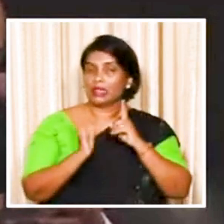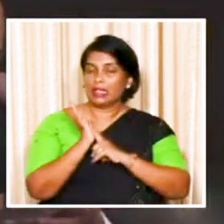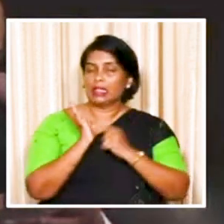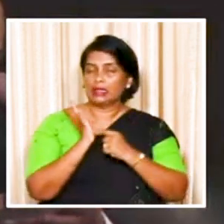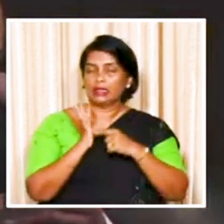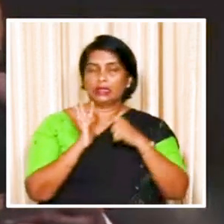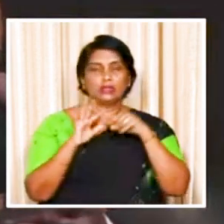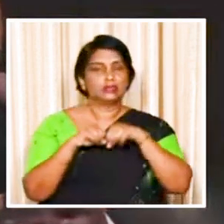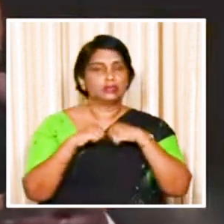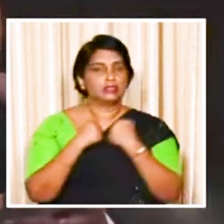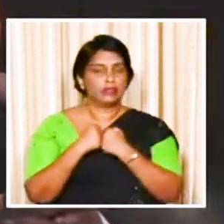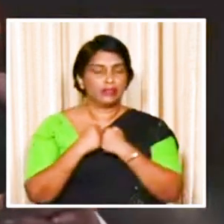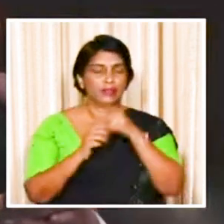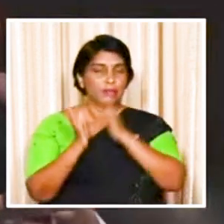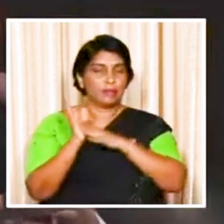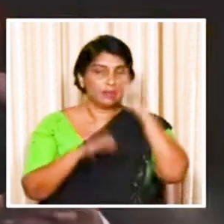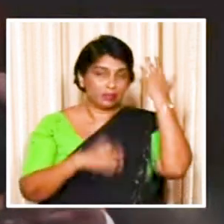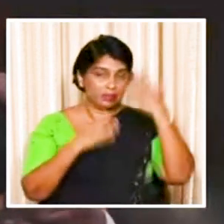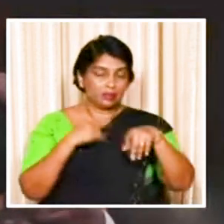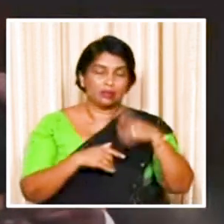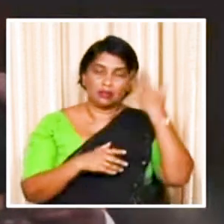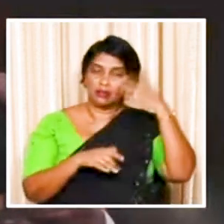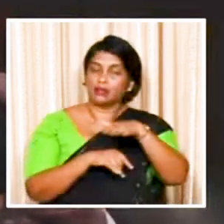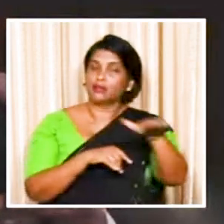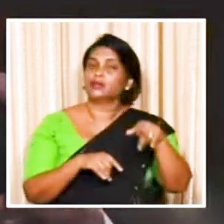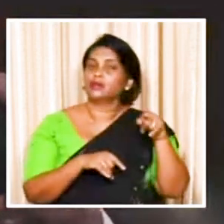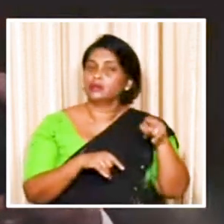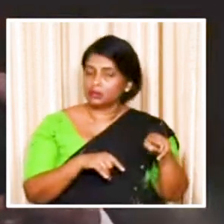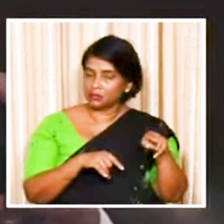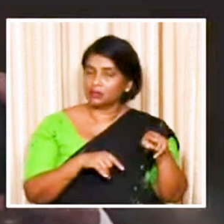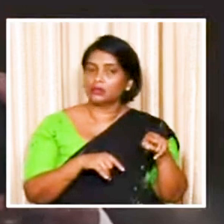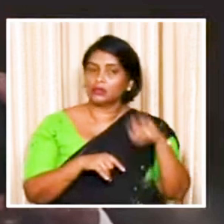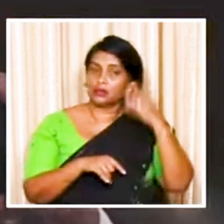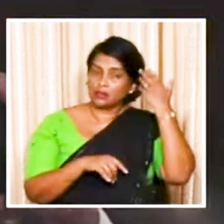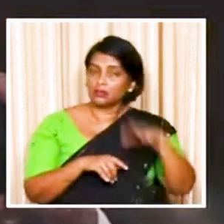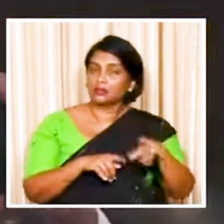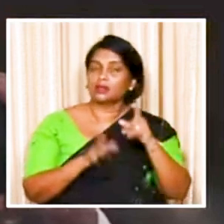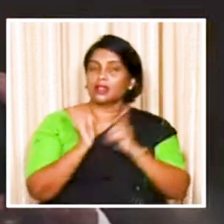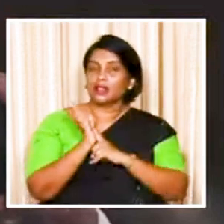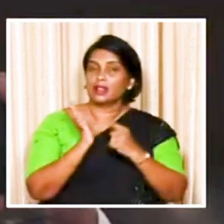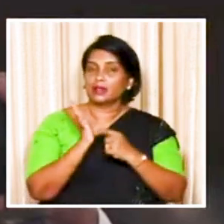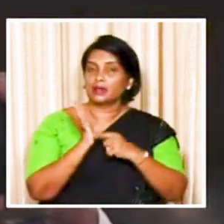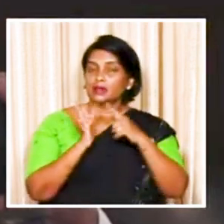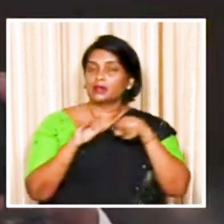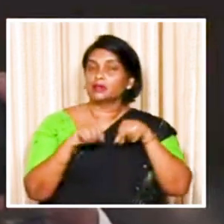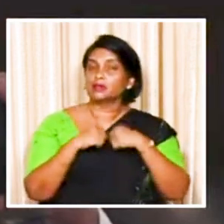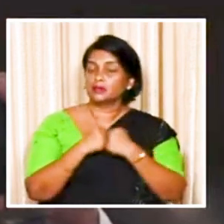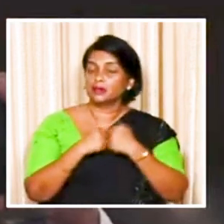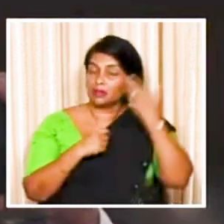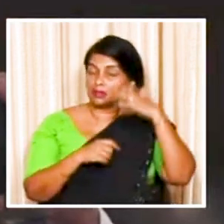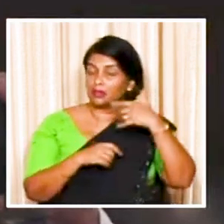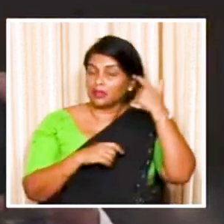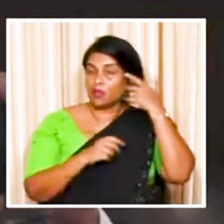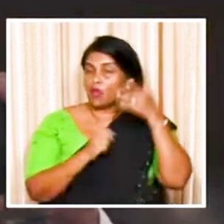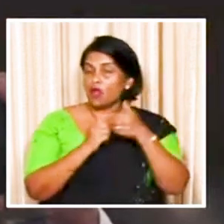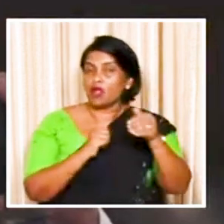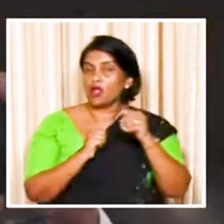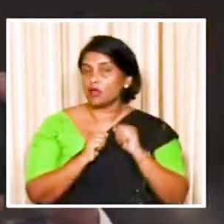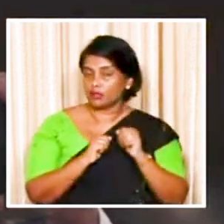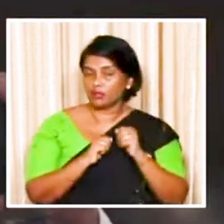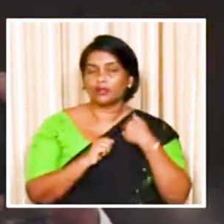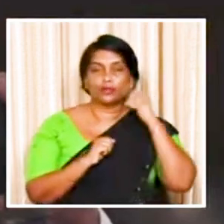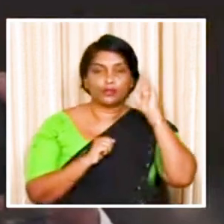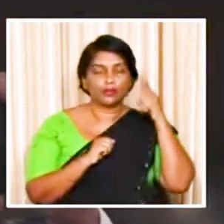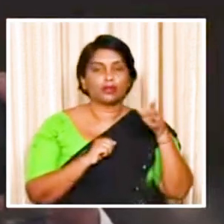மாவீரர்களுடைய குடும்பங்களை அவருடைய தாய் தந்தையர் அல்லது உரித்துடையோரை அவர்களுக்கு ஒரு கௌரவிப்பை வழங்க முயற்சித்த